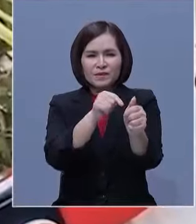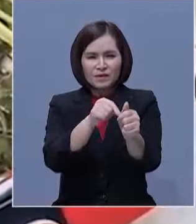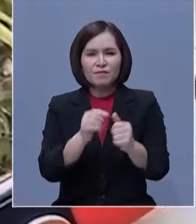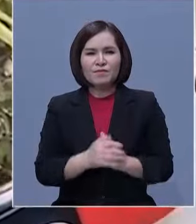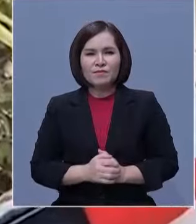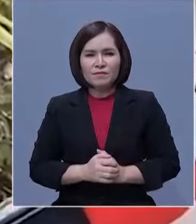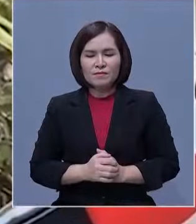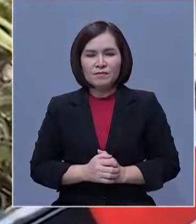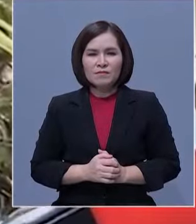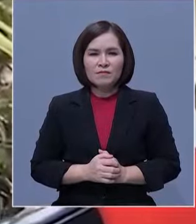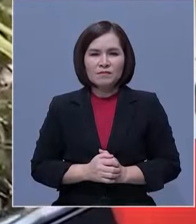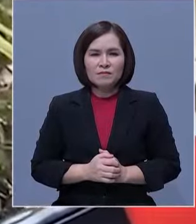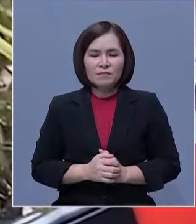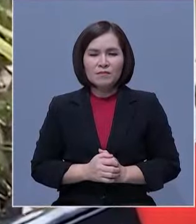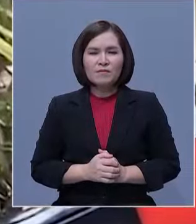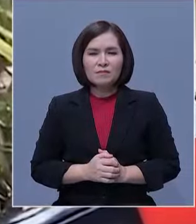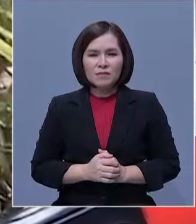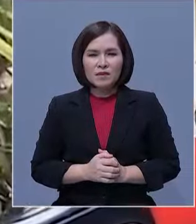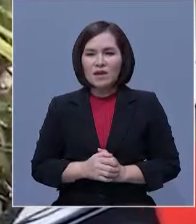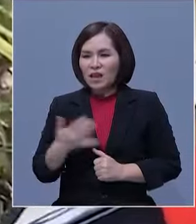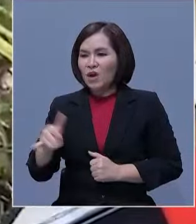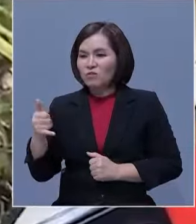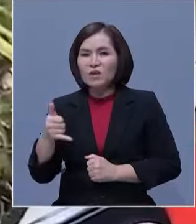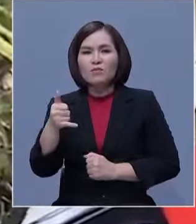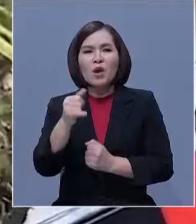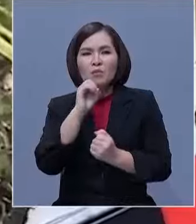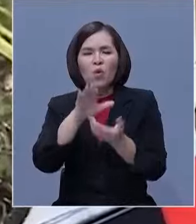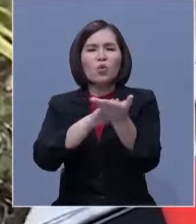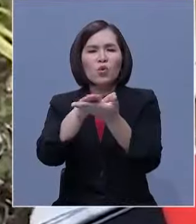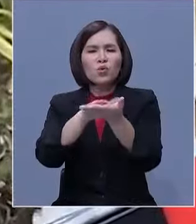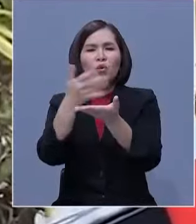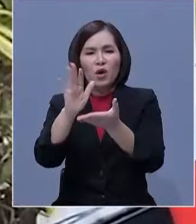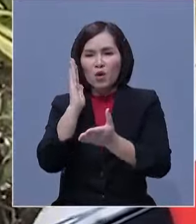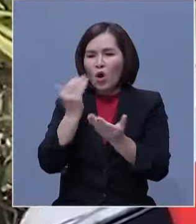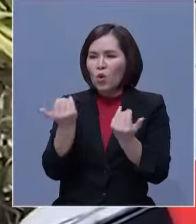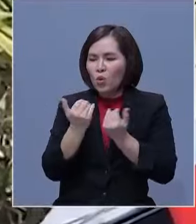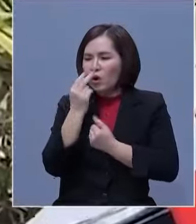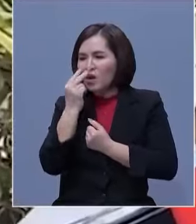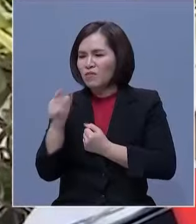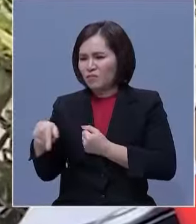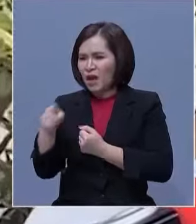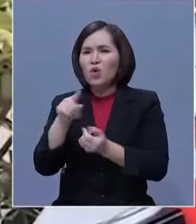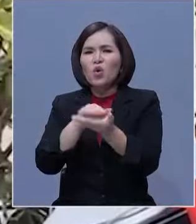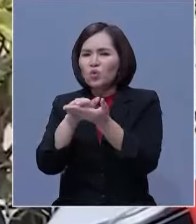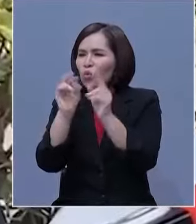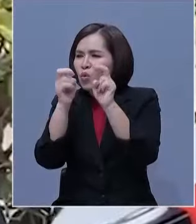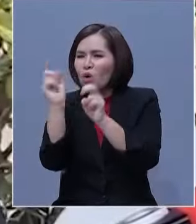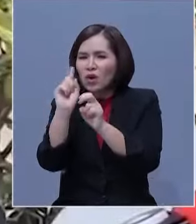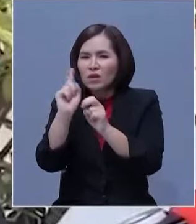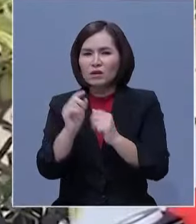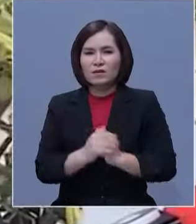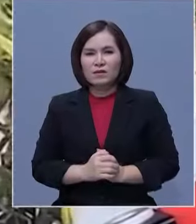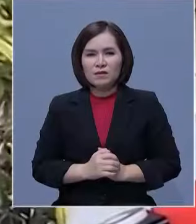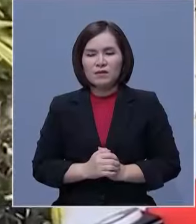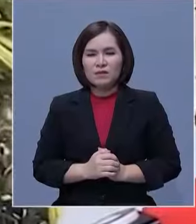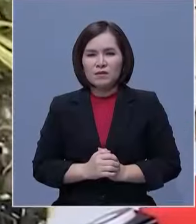นี่มันจะเอาเรื่องน้ำมนต์เนี่ยไปขอโทษนี่ลูกชายผมบอกไปขอโทษเรื่องอะไรไปไ